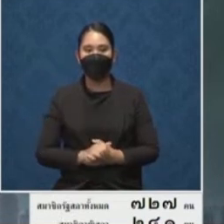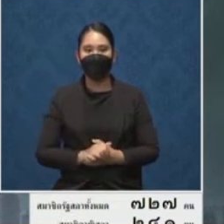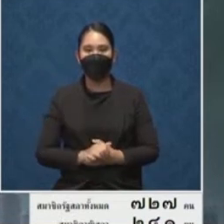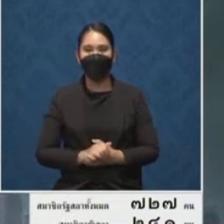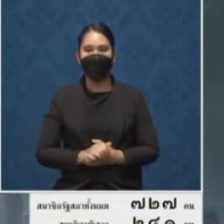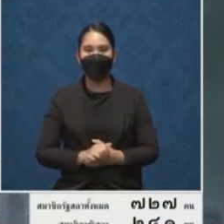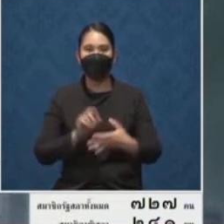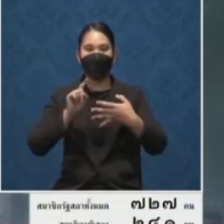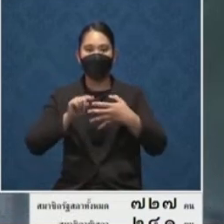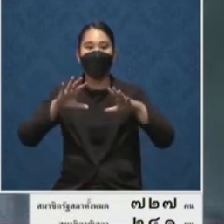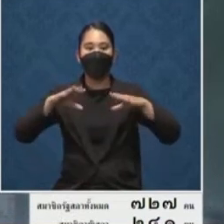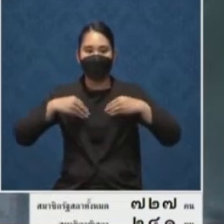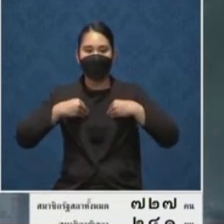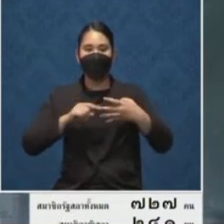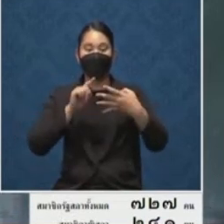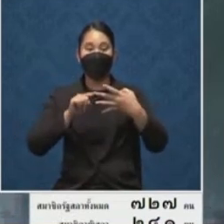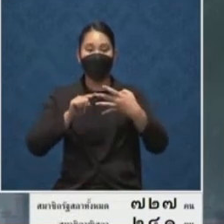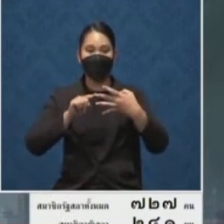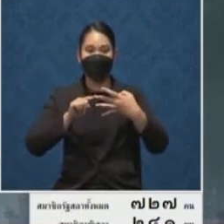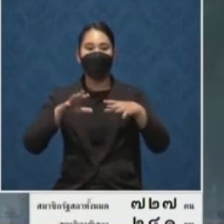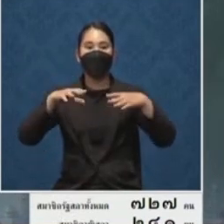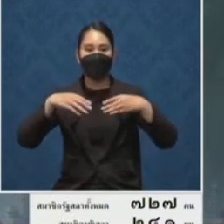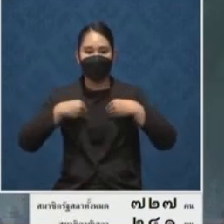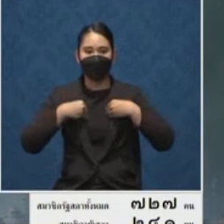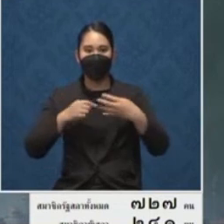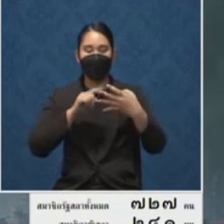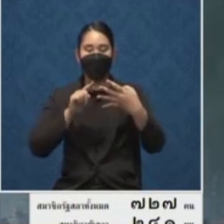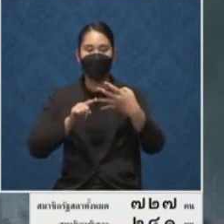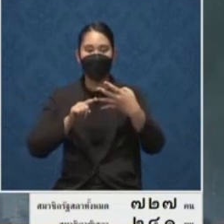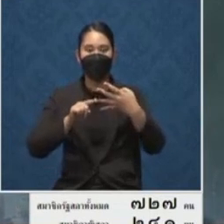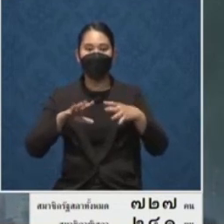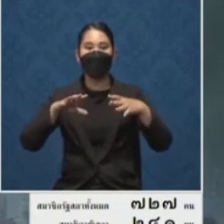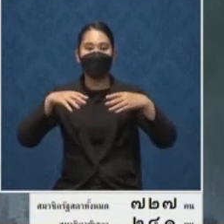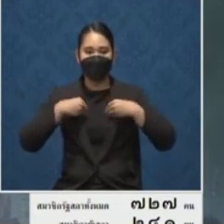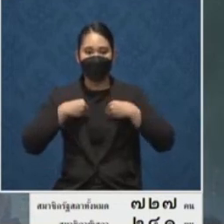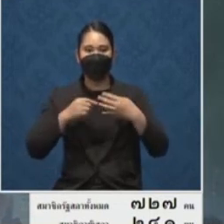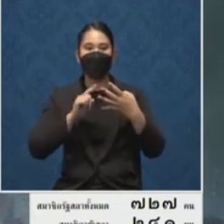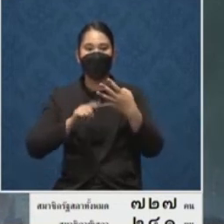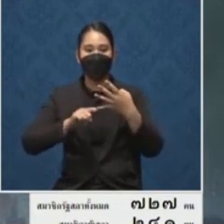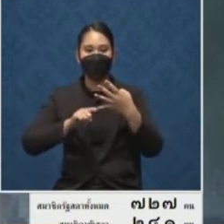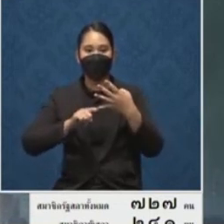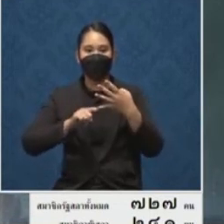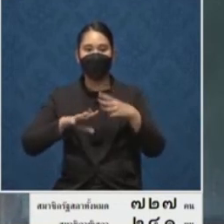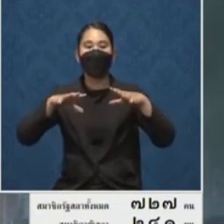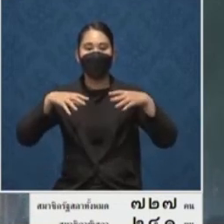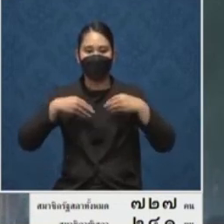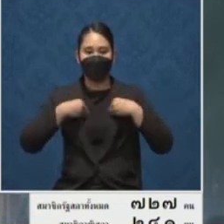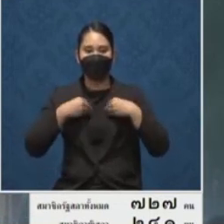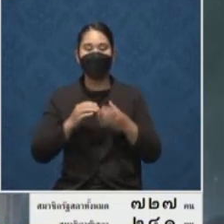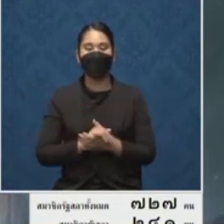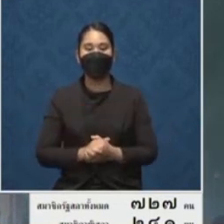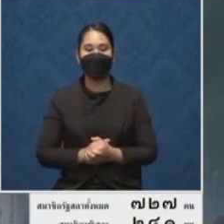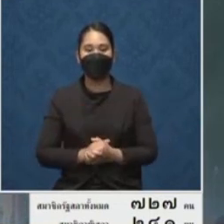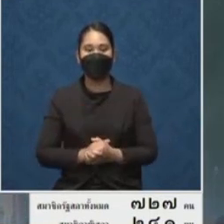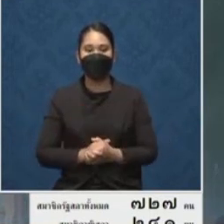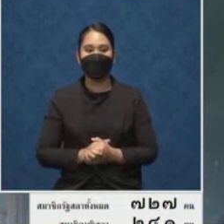705นางอาพรสาราคำ 1รับหลักการ2รับหลักการ3รับ